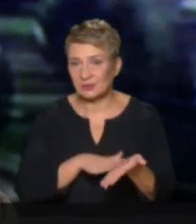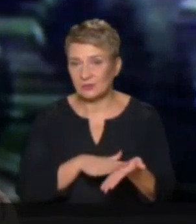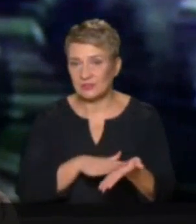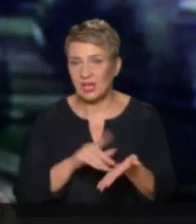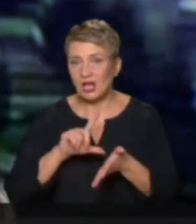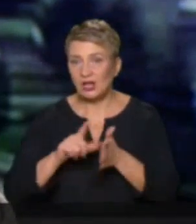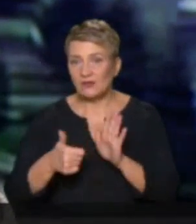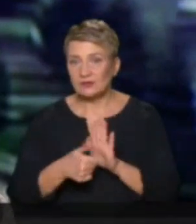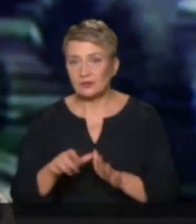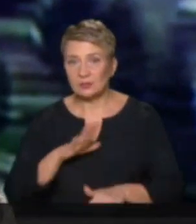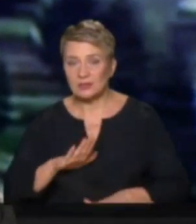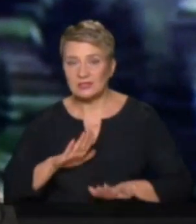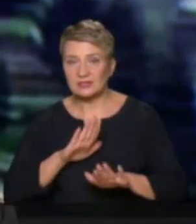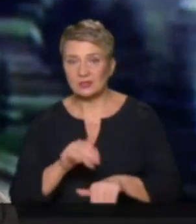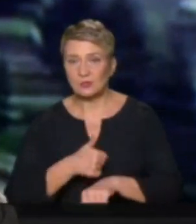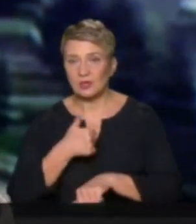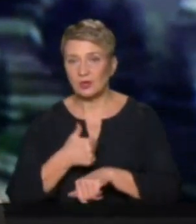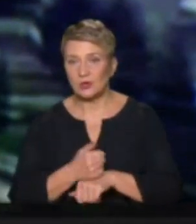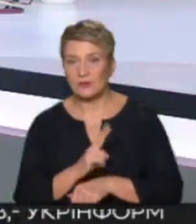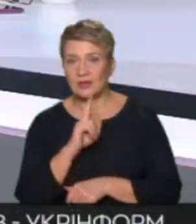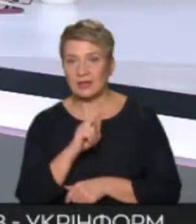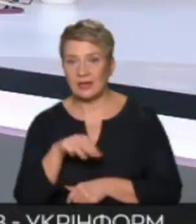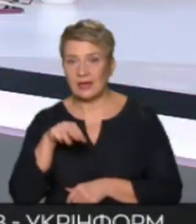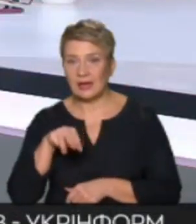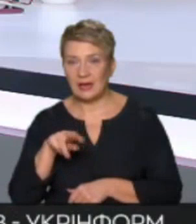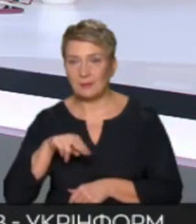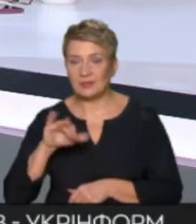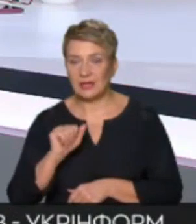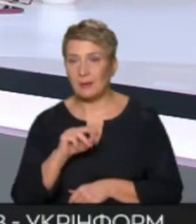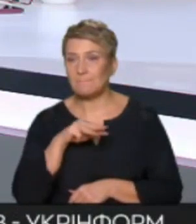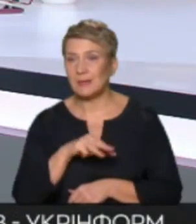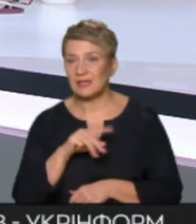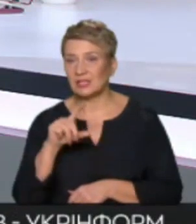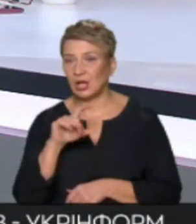була заступниця голови КМДА Марина Хонда. Ну, а ми рухаємось далі.